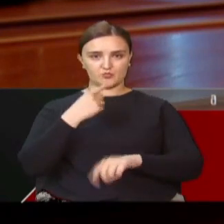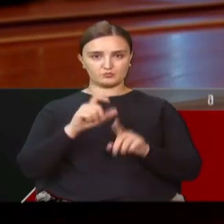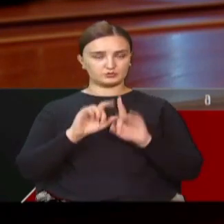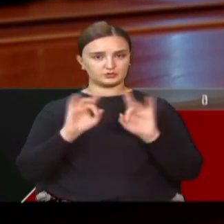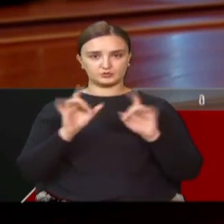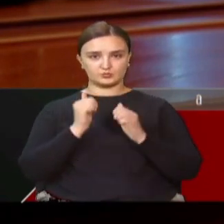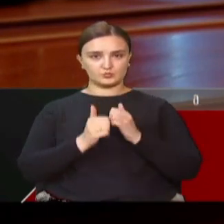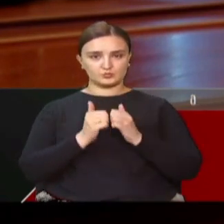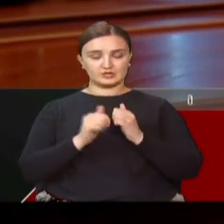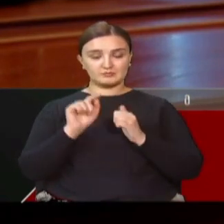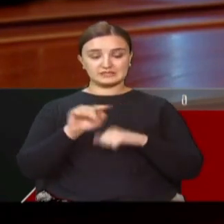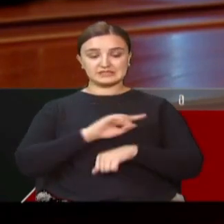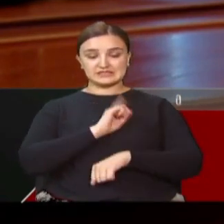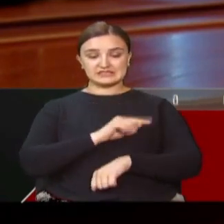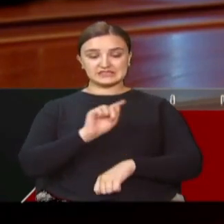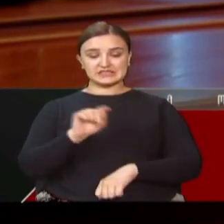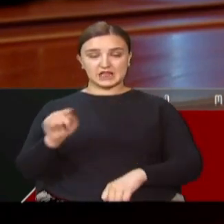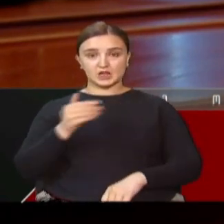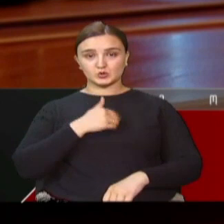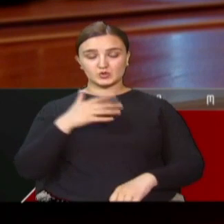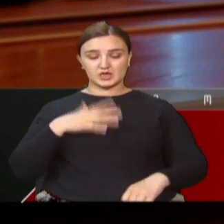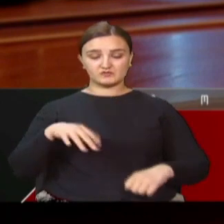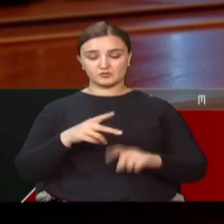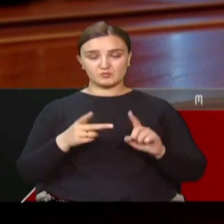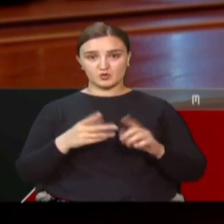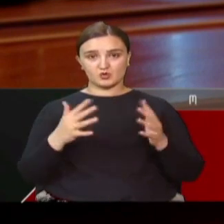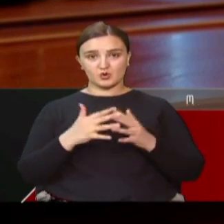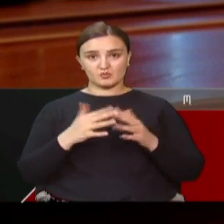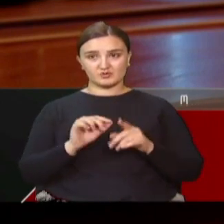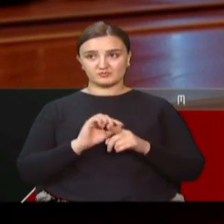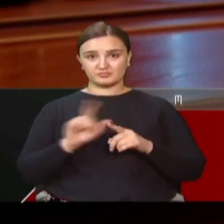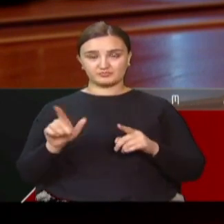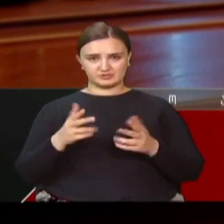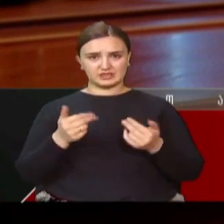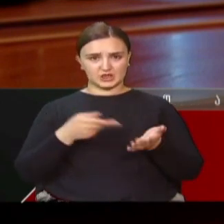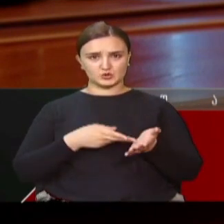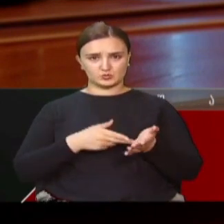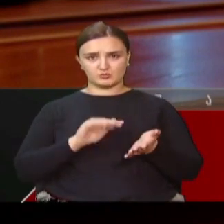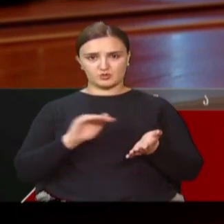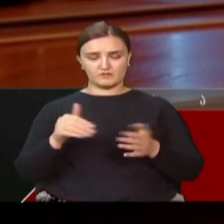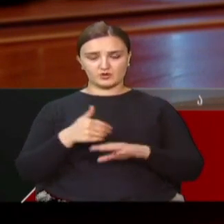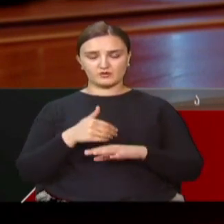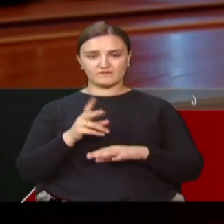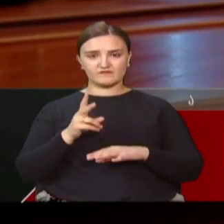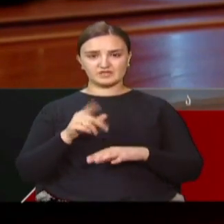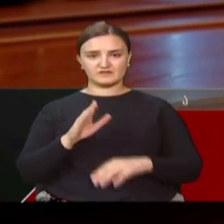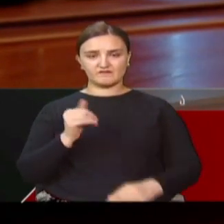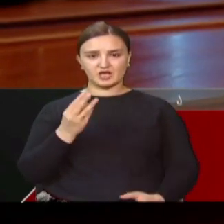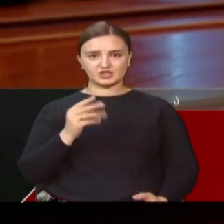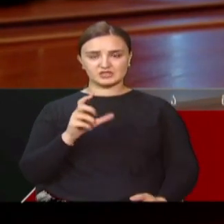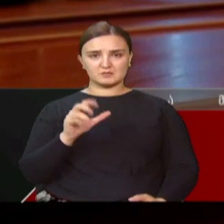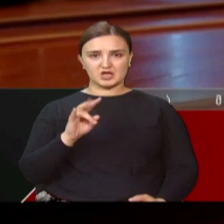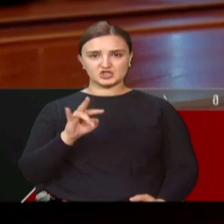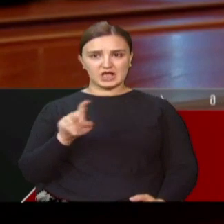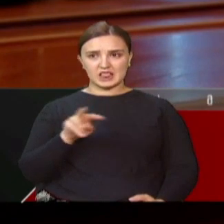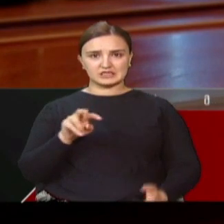რომ ის ძალები, რომელთაც სულ საქართველოში მეორე ფრონტი და ეს დადასტურებულია, რაც არ უნდა ეხა თუფლებიდან ამოხდეს ვაშაძე და მანჯგალაძე,